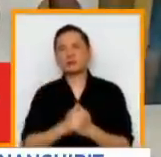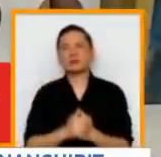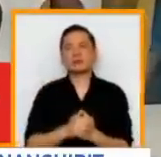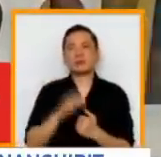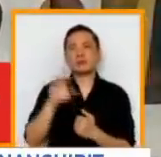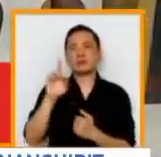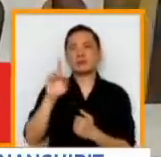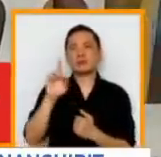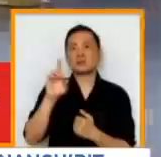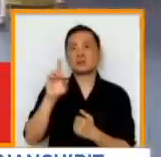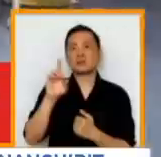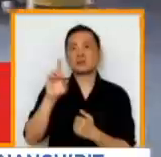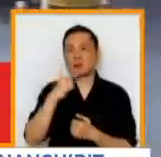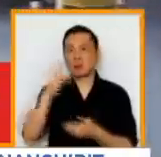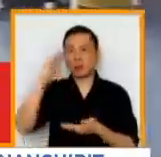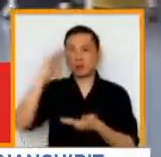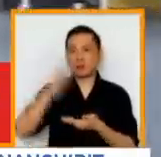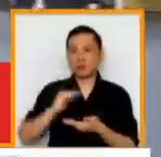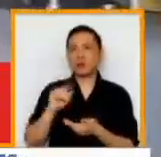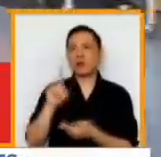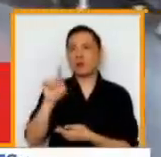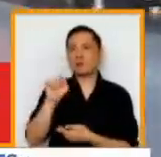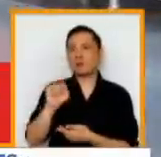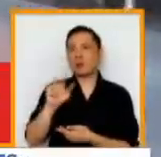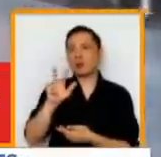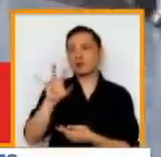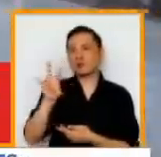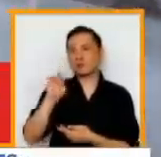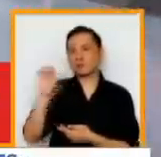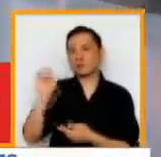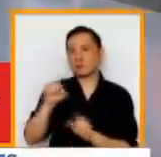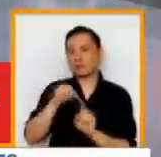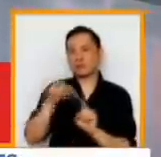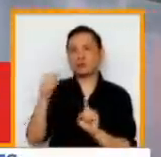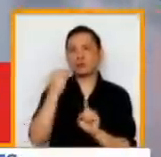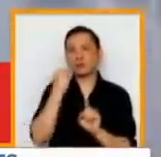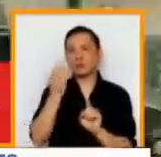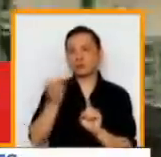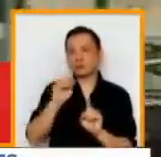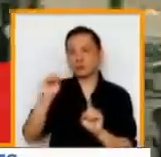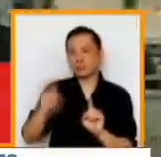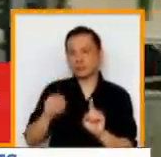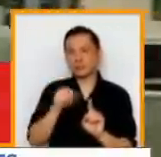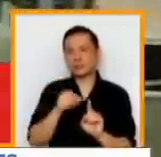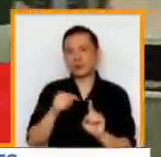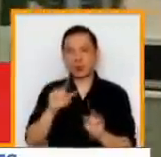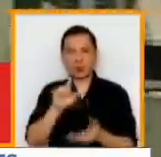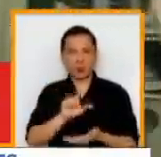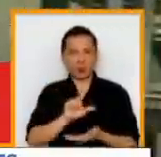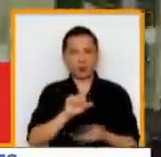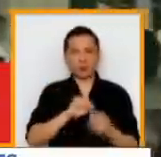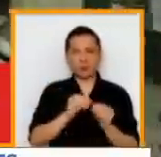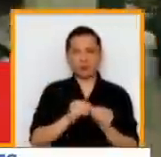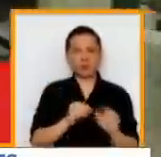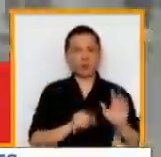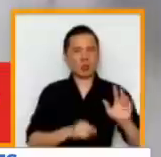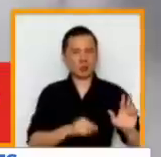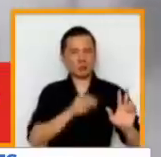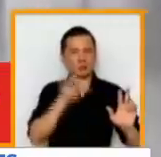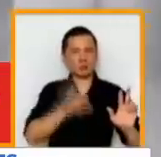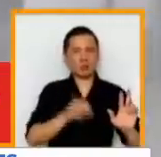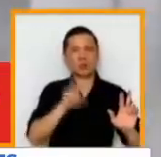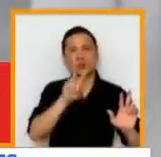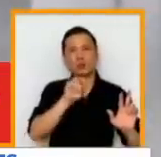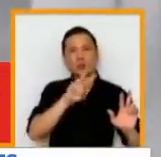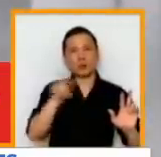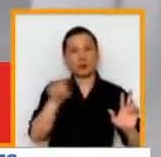bumaba na rin sa 1.47% ang COVID fatality rate. Mas mababa ito sa halos 3% noong 2020, hudyat na